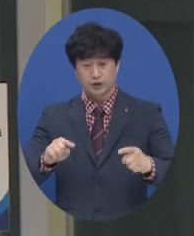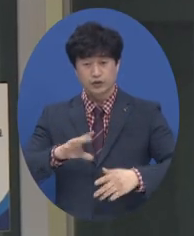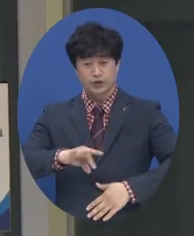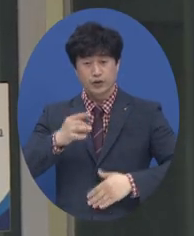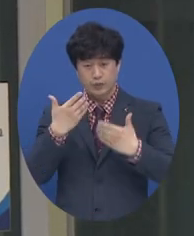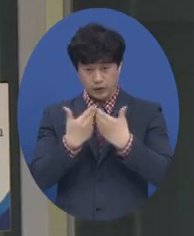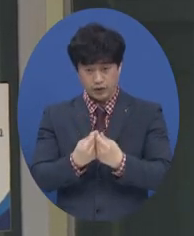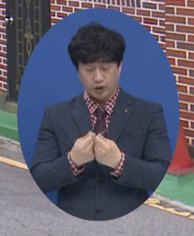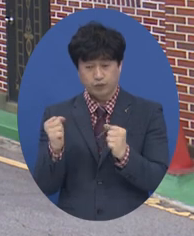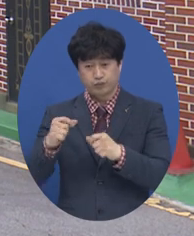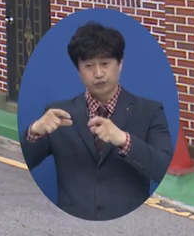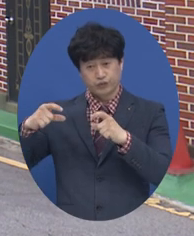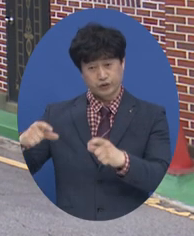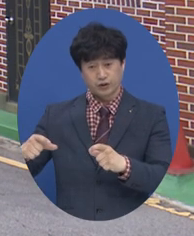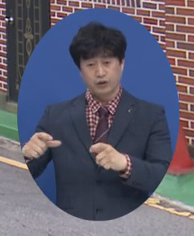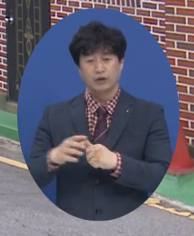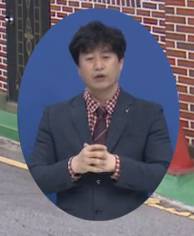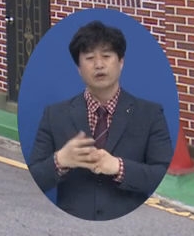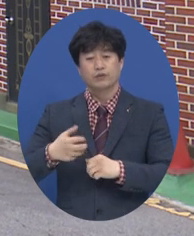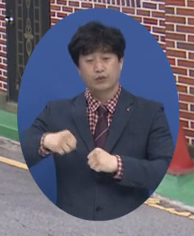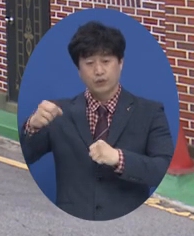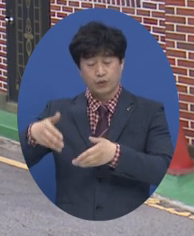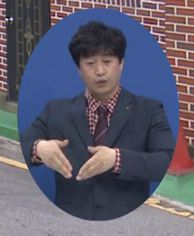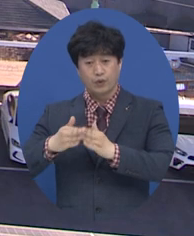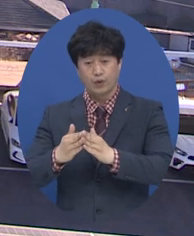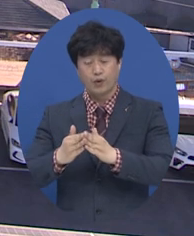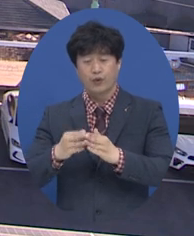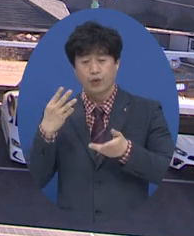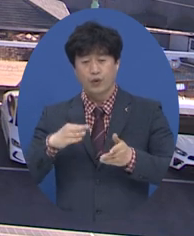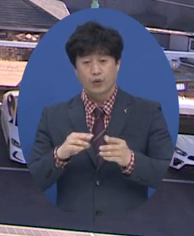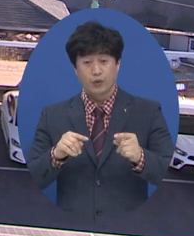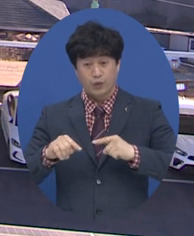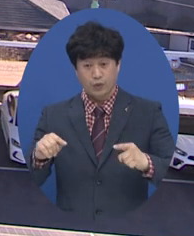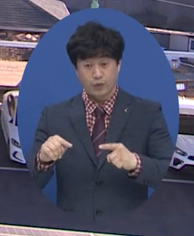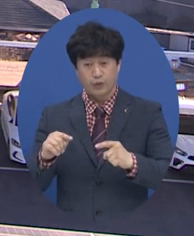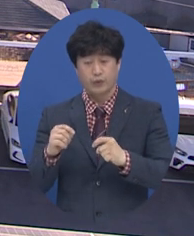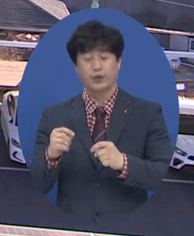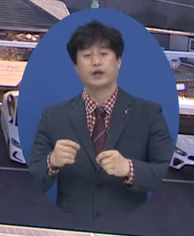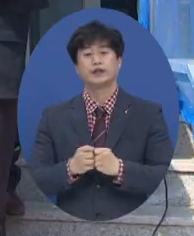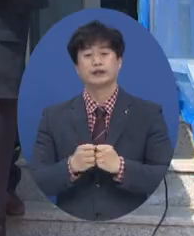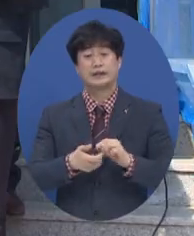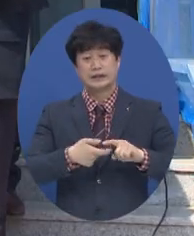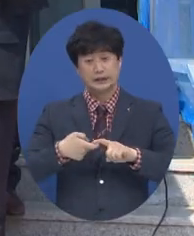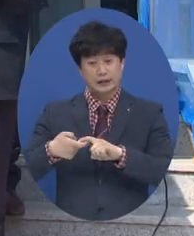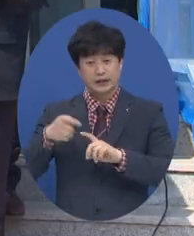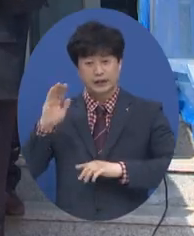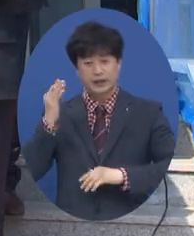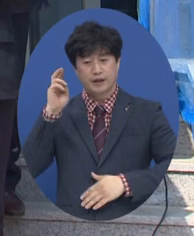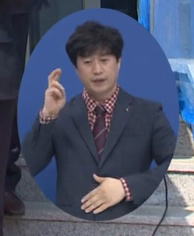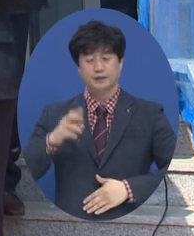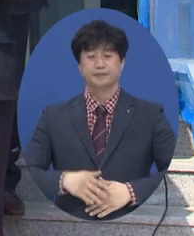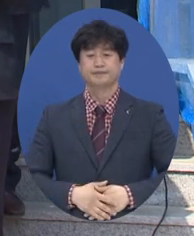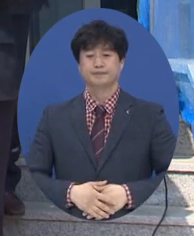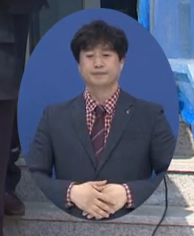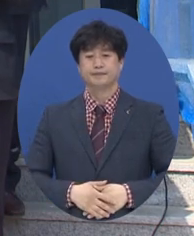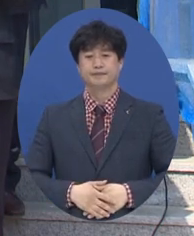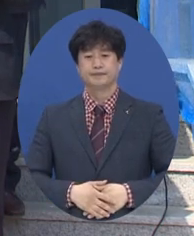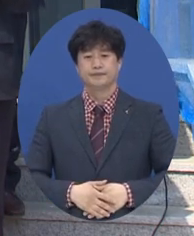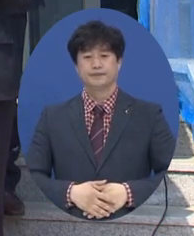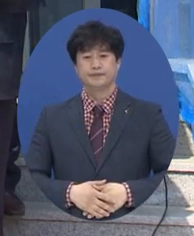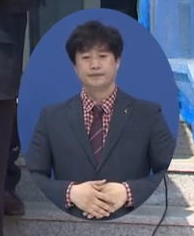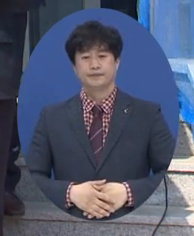북부 분원 경우도 균형 발전의 마중물 역할을 할 것으로 주목됩니다 경기 줄 팁의 김태